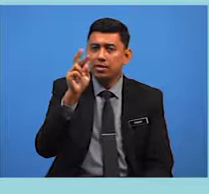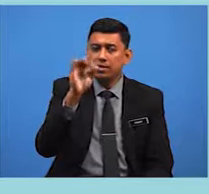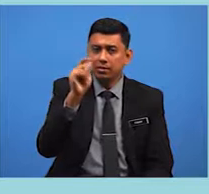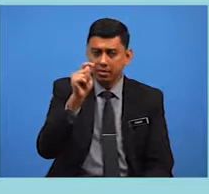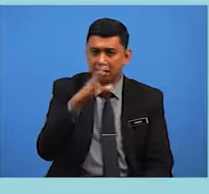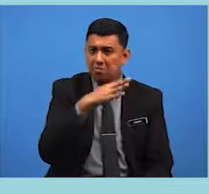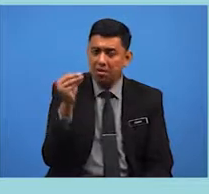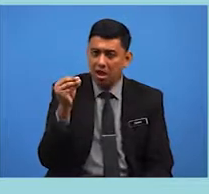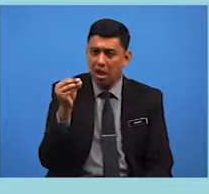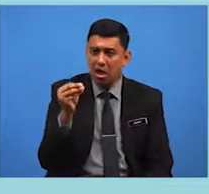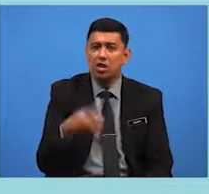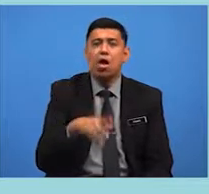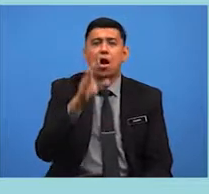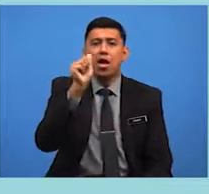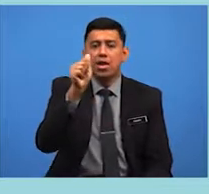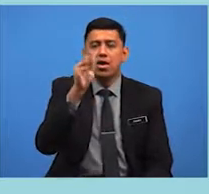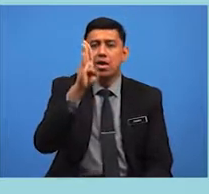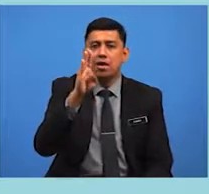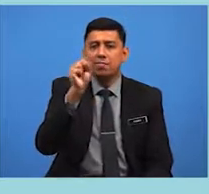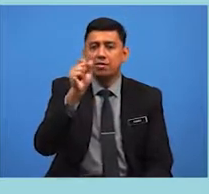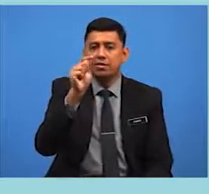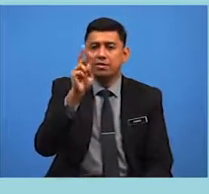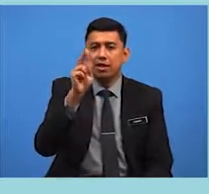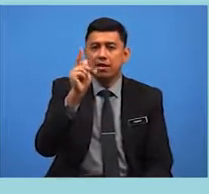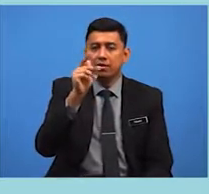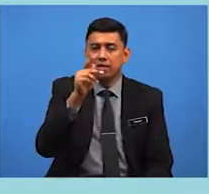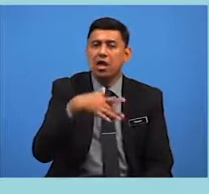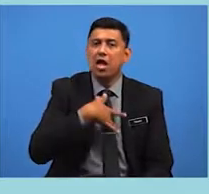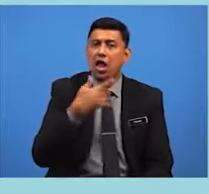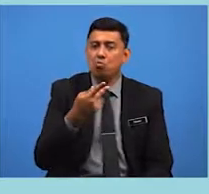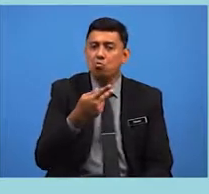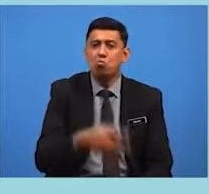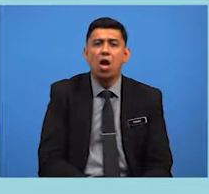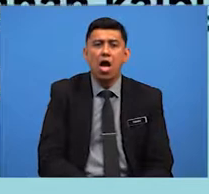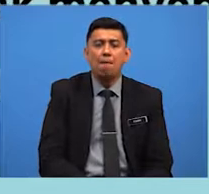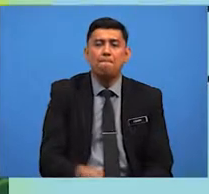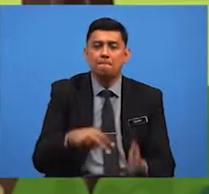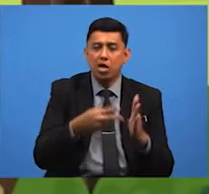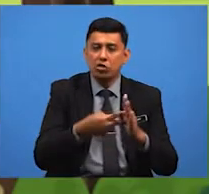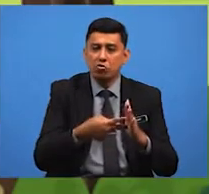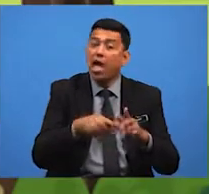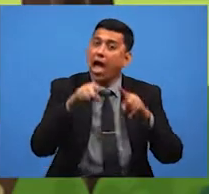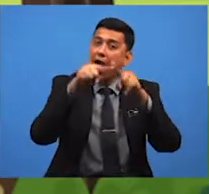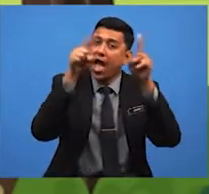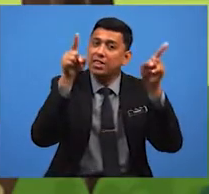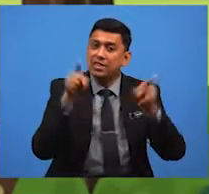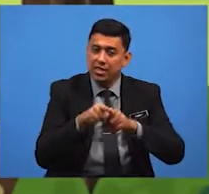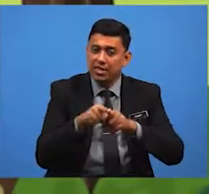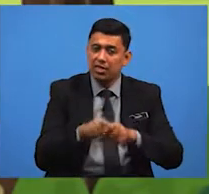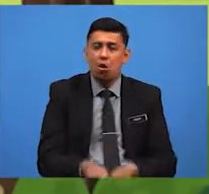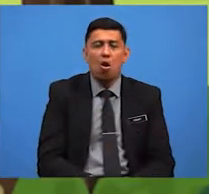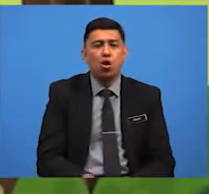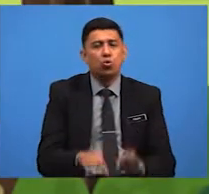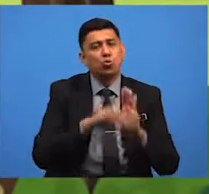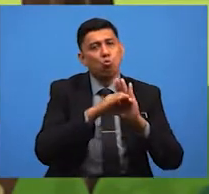dengan unsur abstrak iaitu kalbu yang membawa maksud hati. Inilah contoh jelas